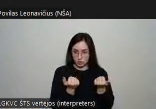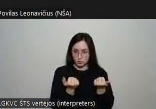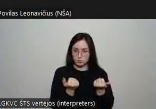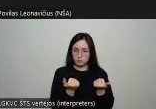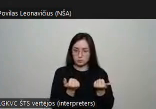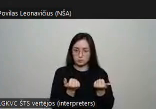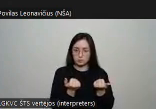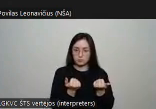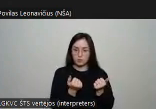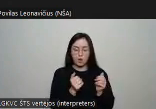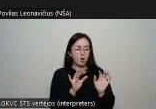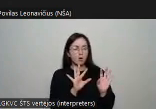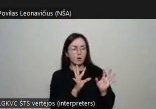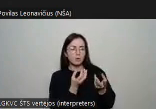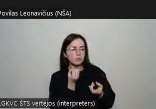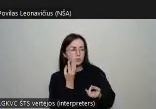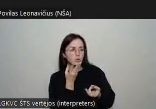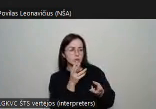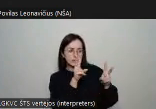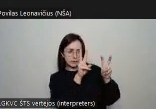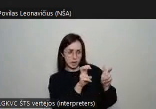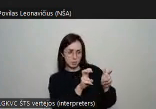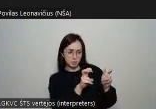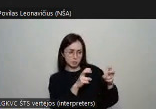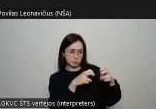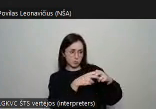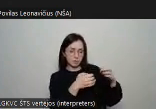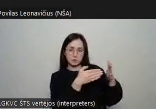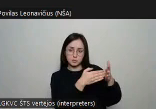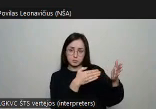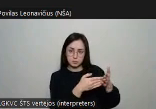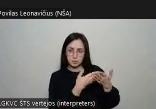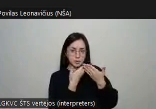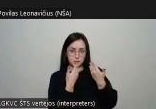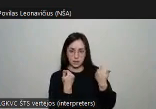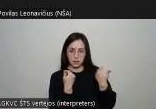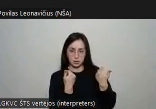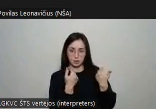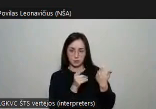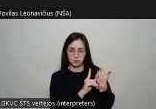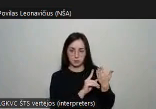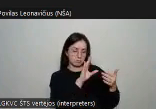Kurios tos temos, kad keltų kažkokių problemų. Iš tikrųjų,